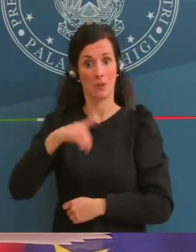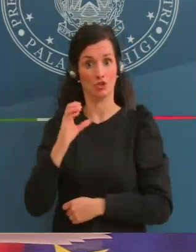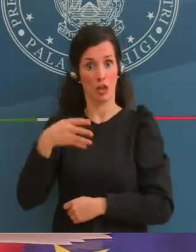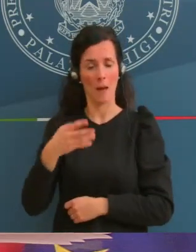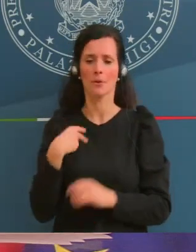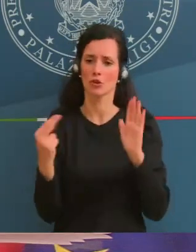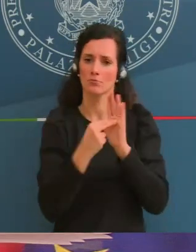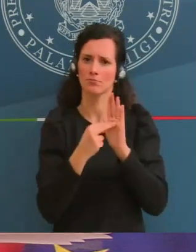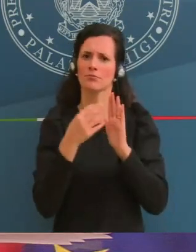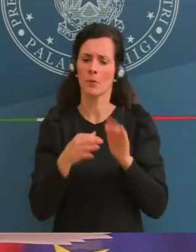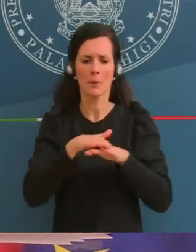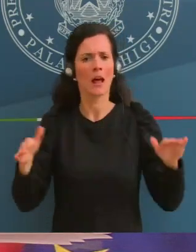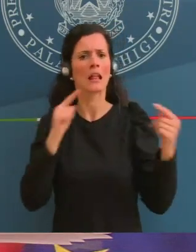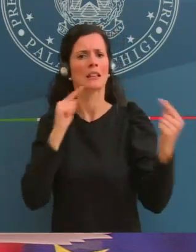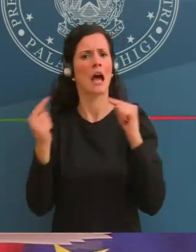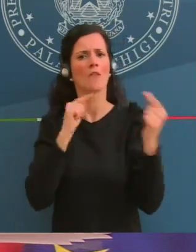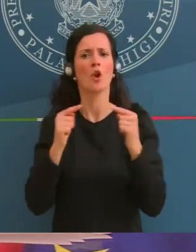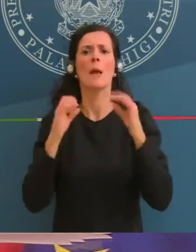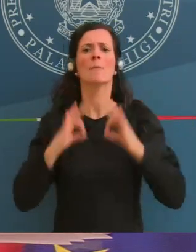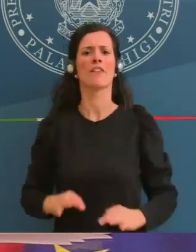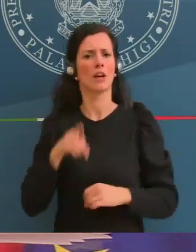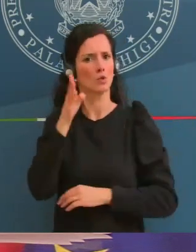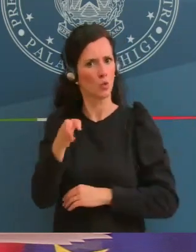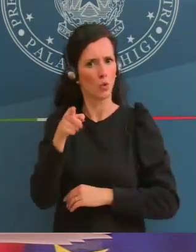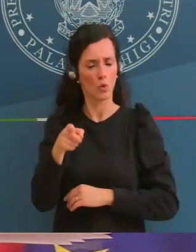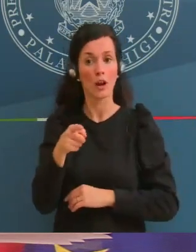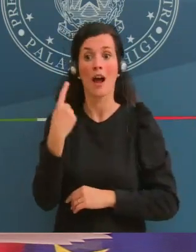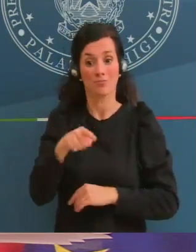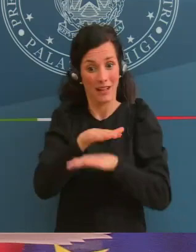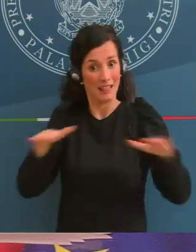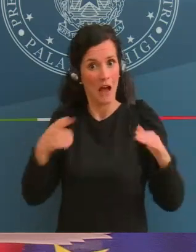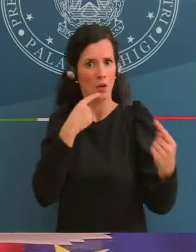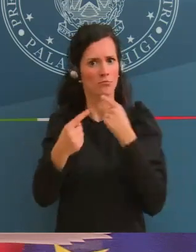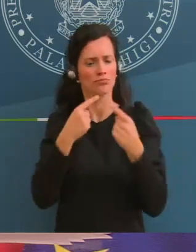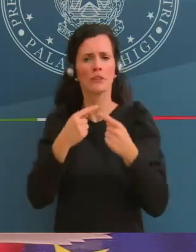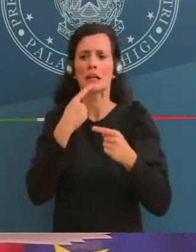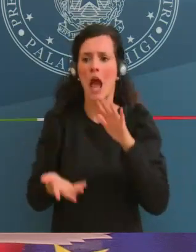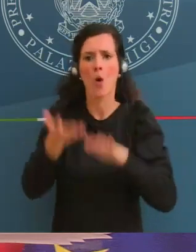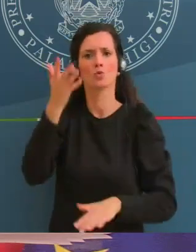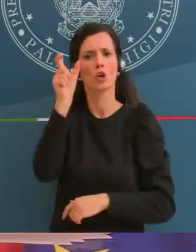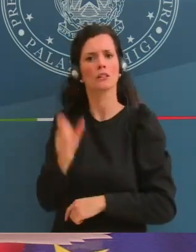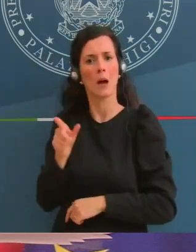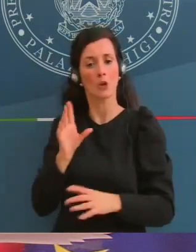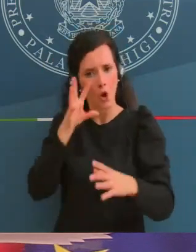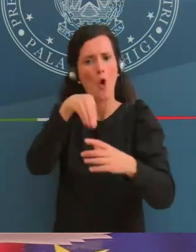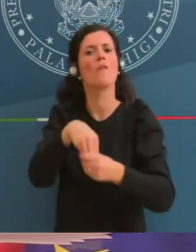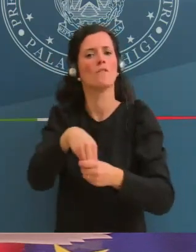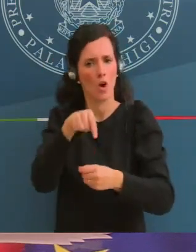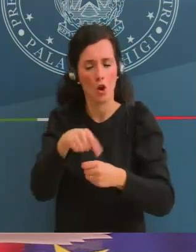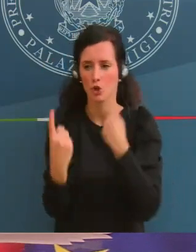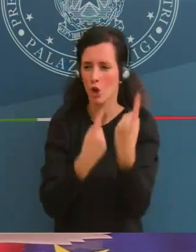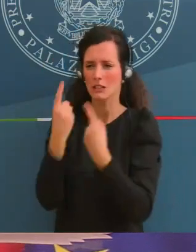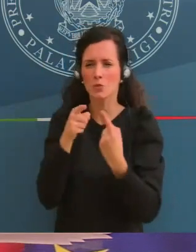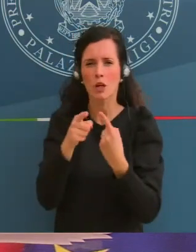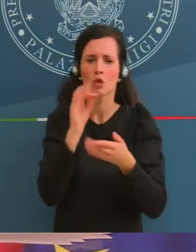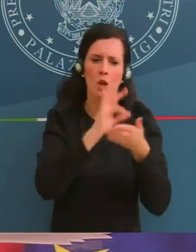misura nel comparto scuola e trasporti con le autorità ovviamente territoriali i sindaci i rappresentanti presidenti